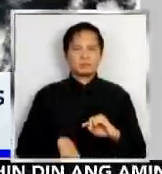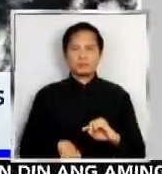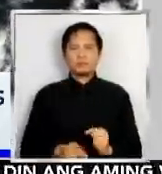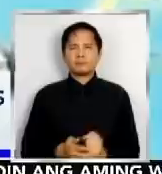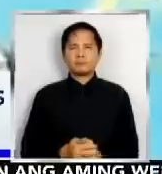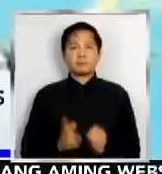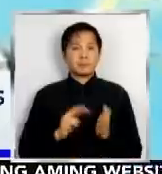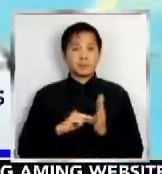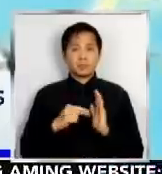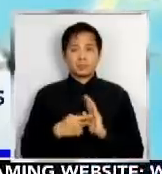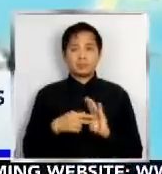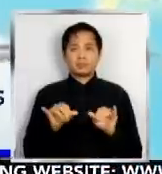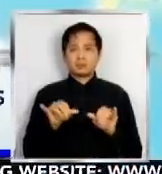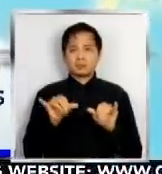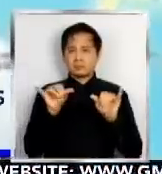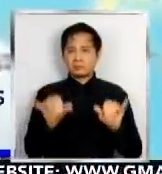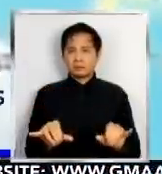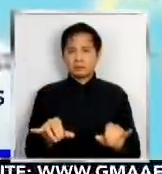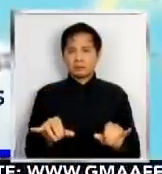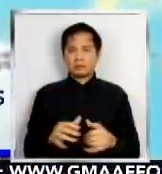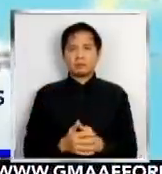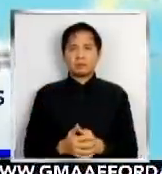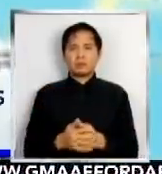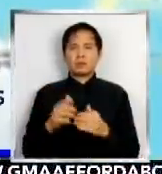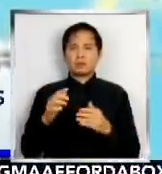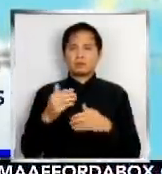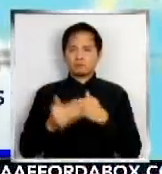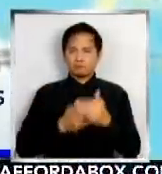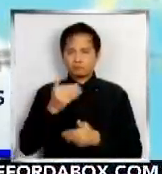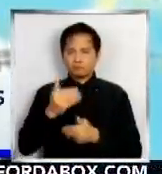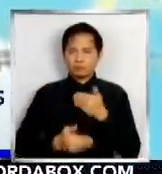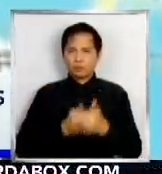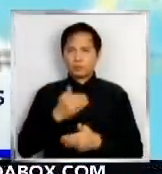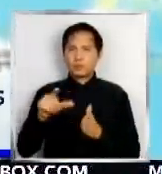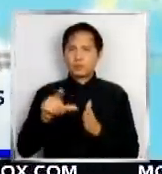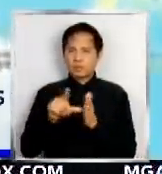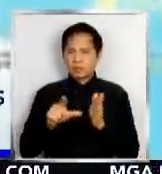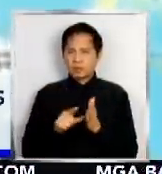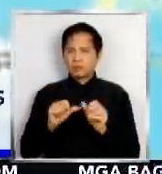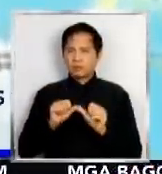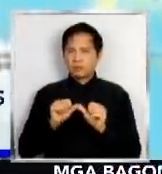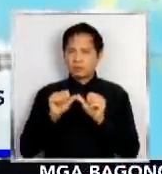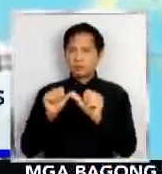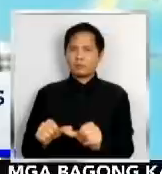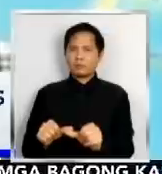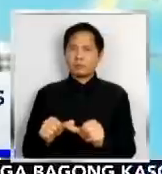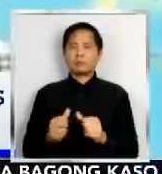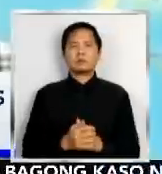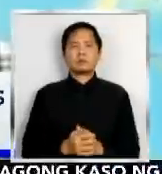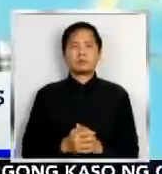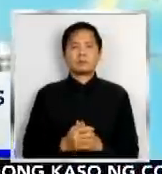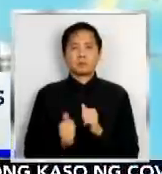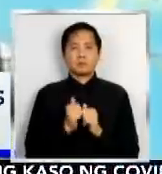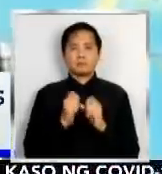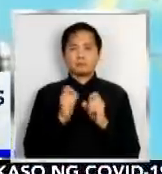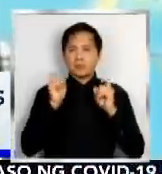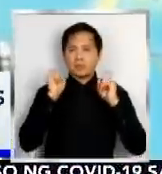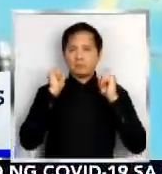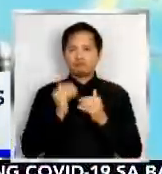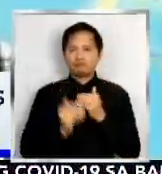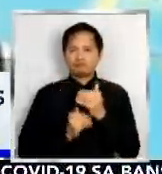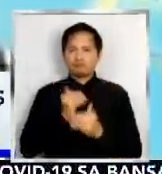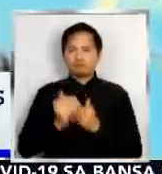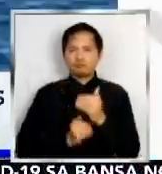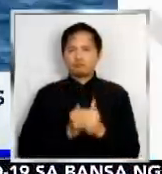the legal process and escalate the legal process. This is a lawfare. This is